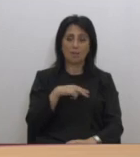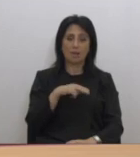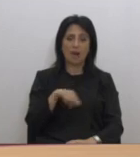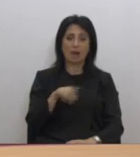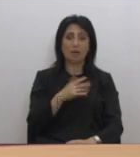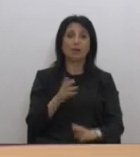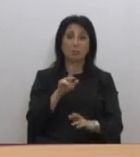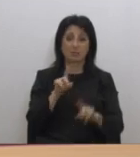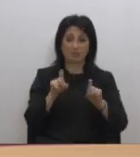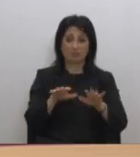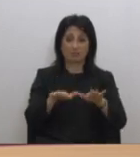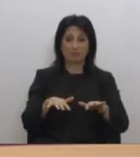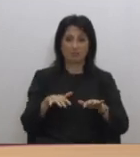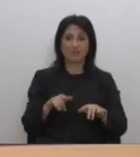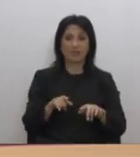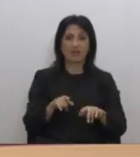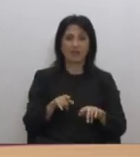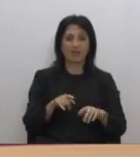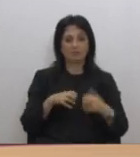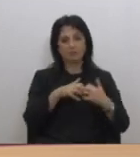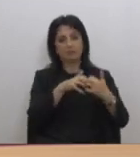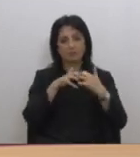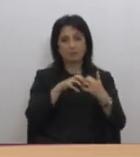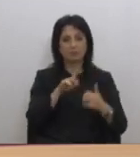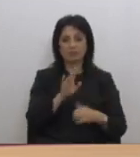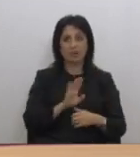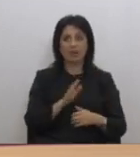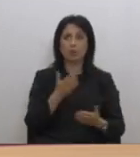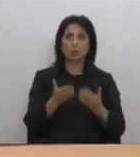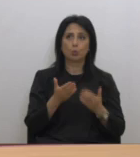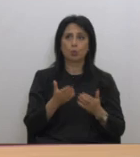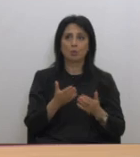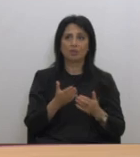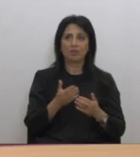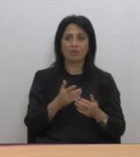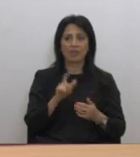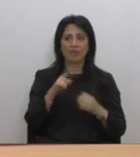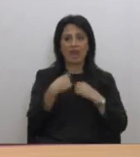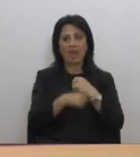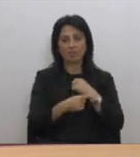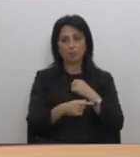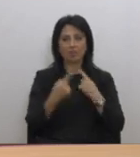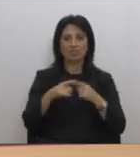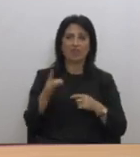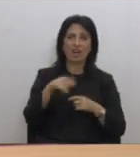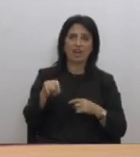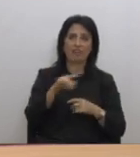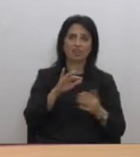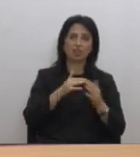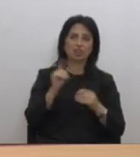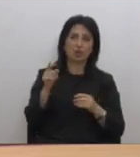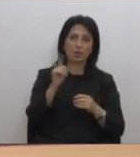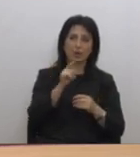პარლამენტში რო იყოს წარმოდგენილი, იმაზე კი არ იქილიკებდა, რომ თურმე ხევსურეთში ან სხვა რეგიონში